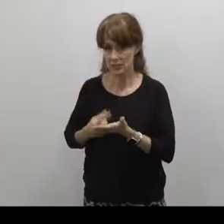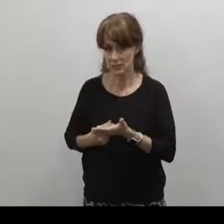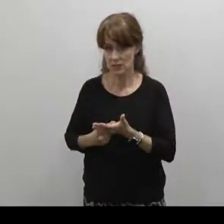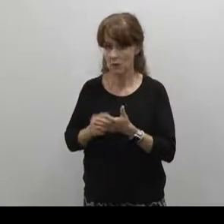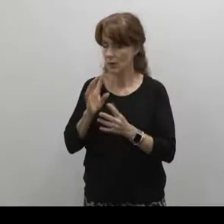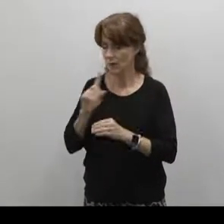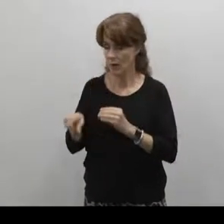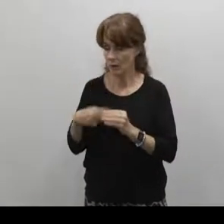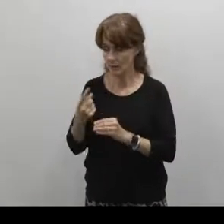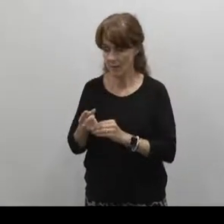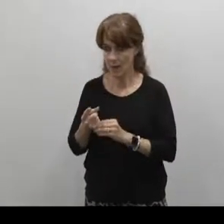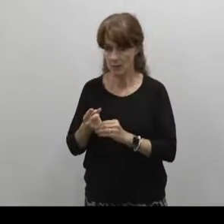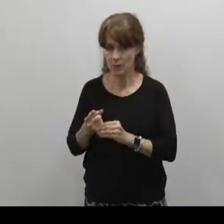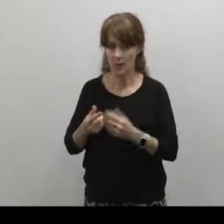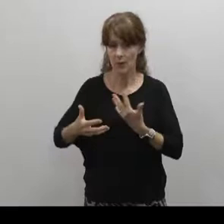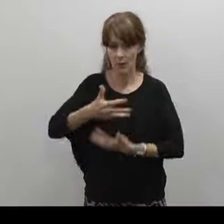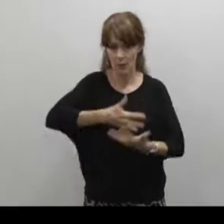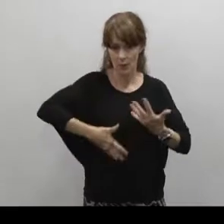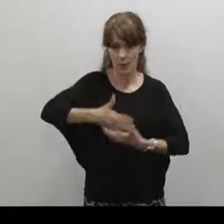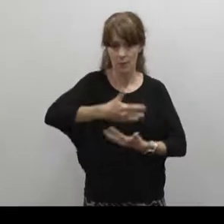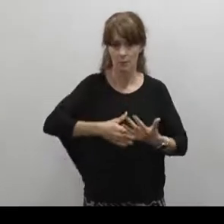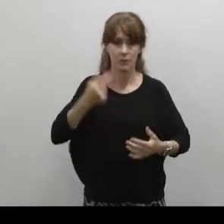nước non cô nội bài nước non